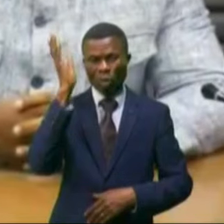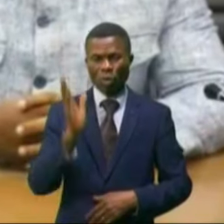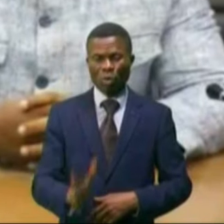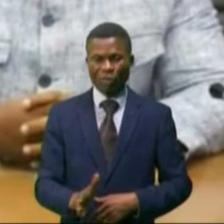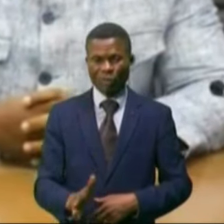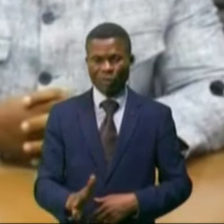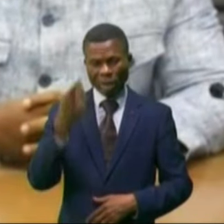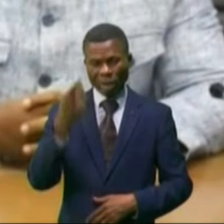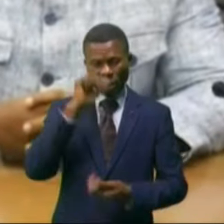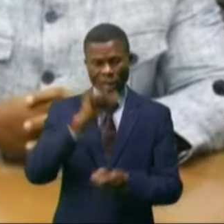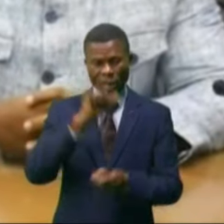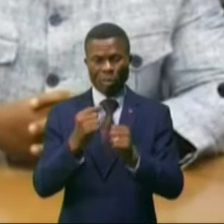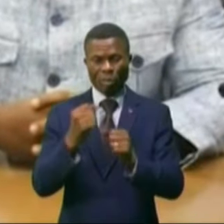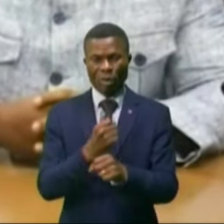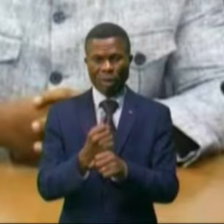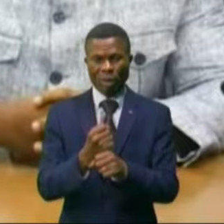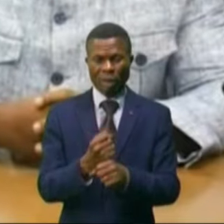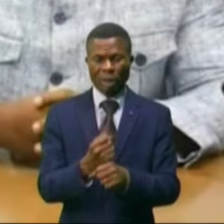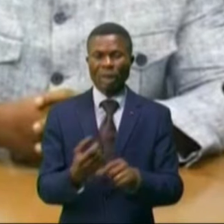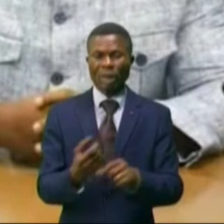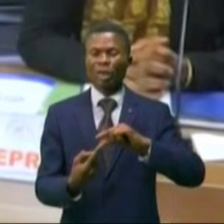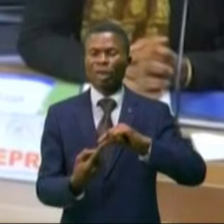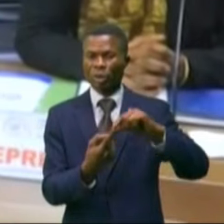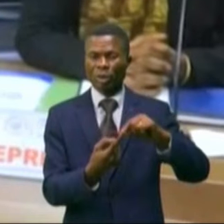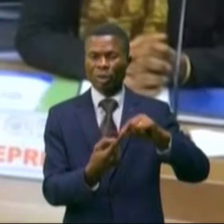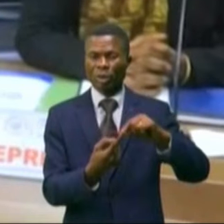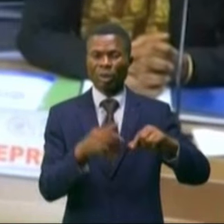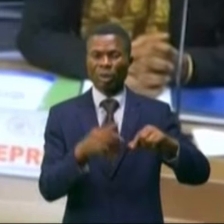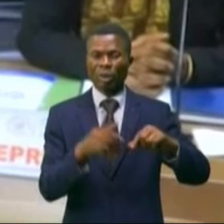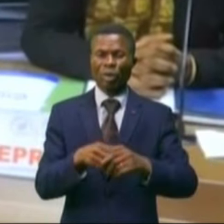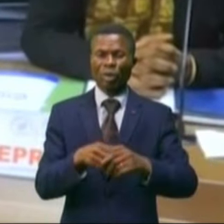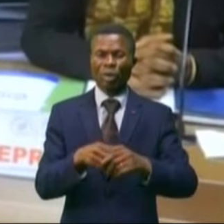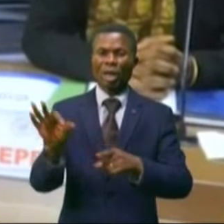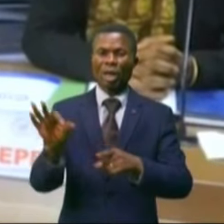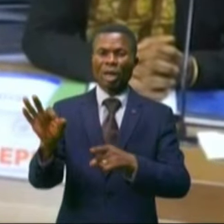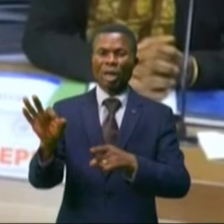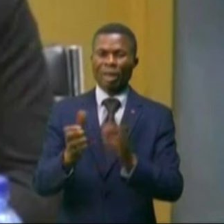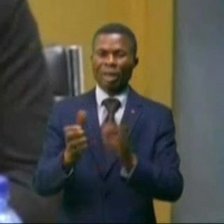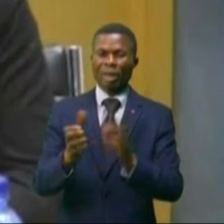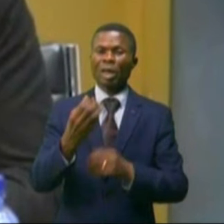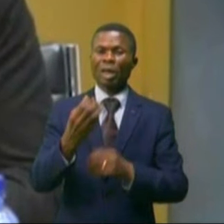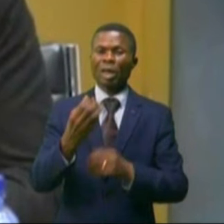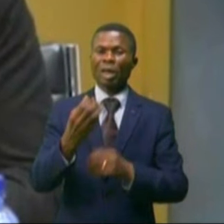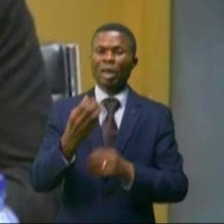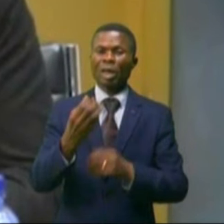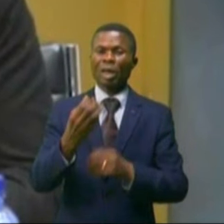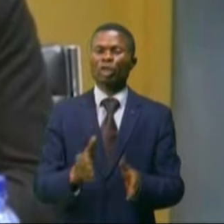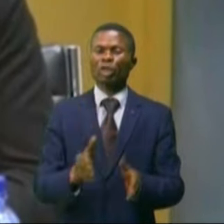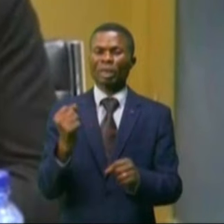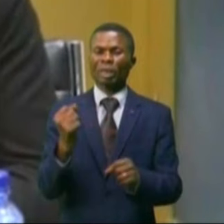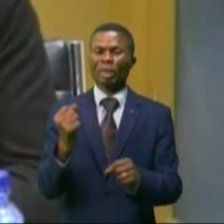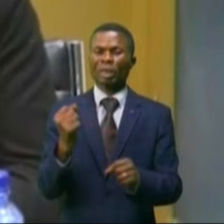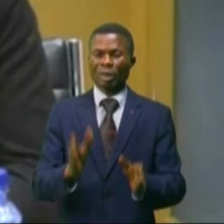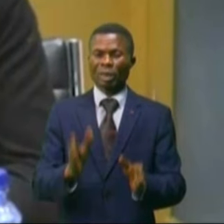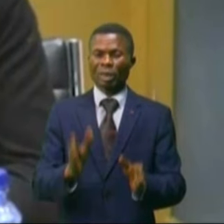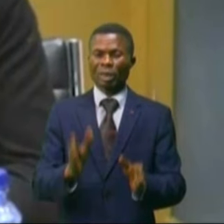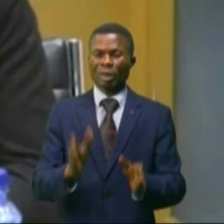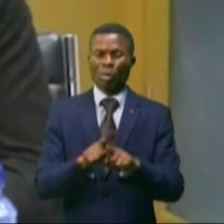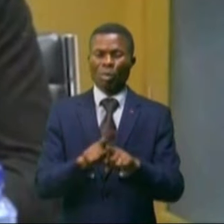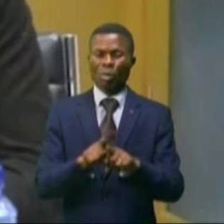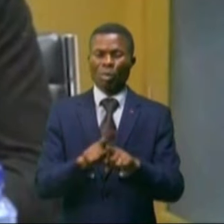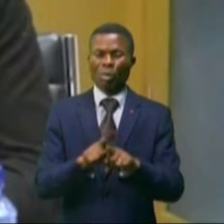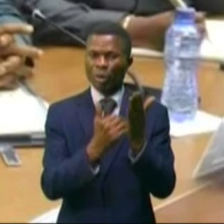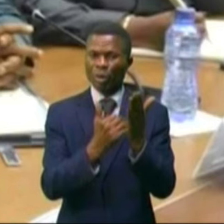matière du travail, particulièrement dans la formation des qualités des inspecteurs du travail, récemment recrutés